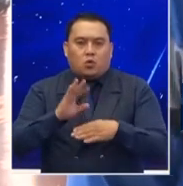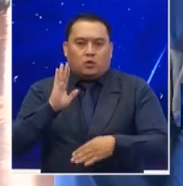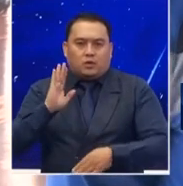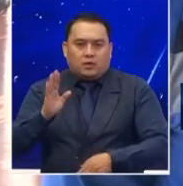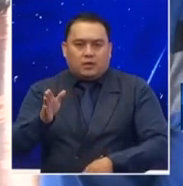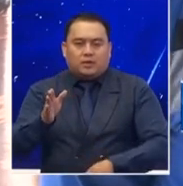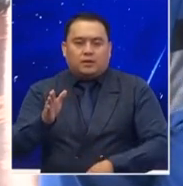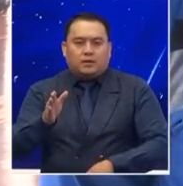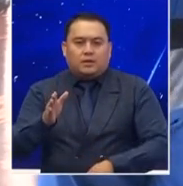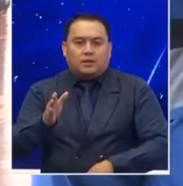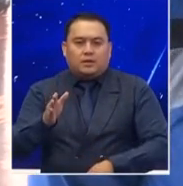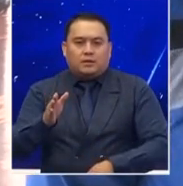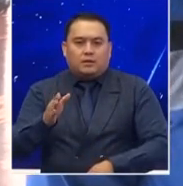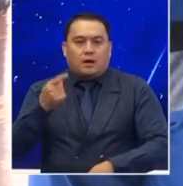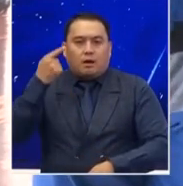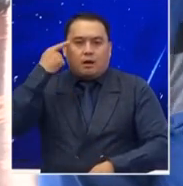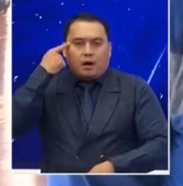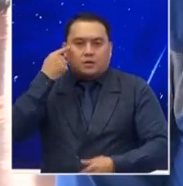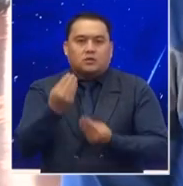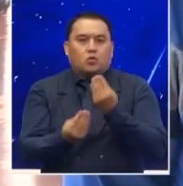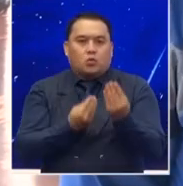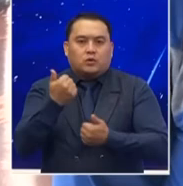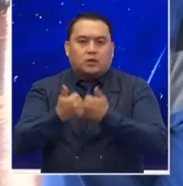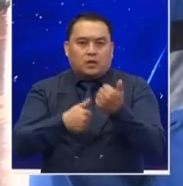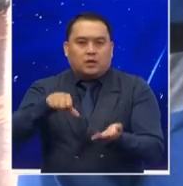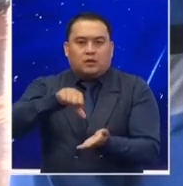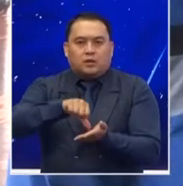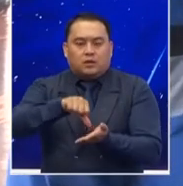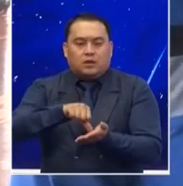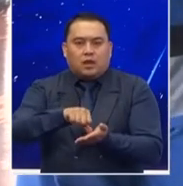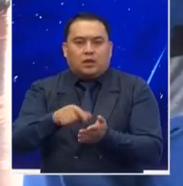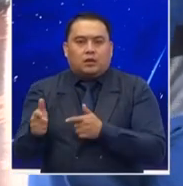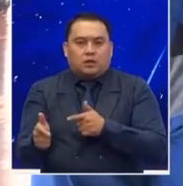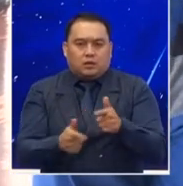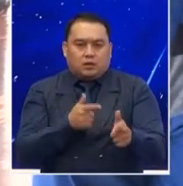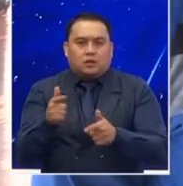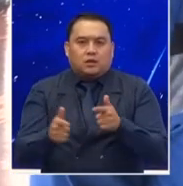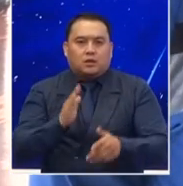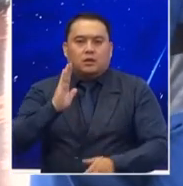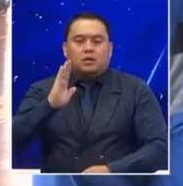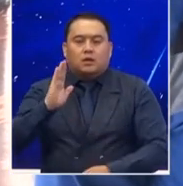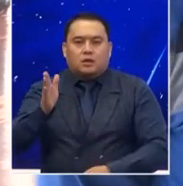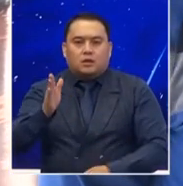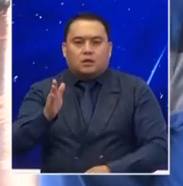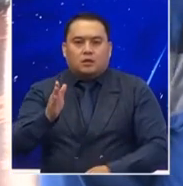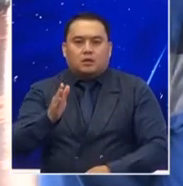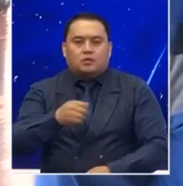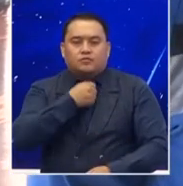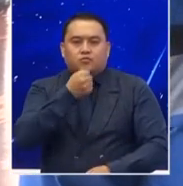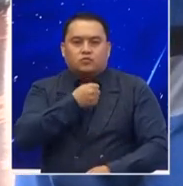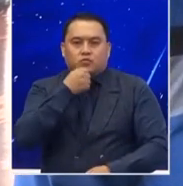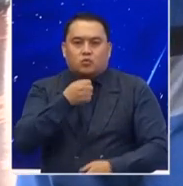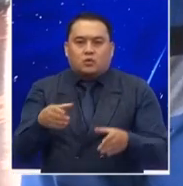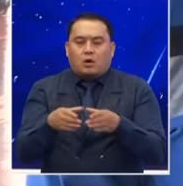енді Азияға дайындалады. Енді ұлттық құрамада уже жүргенмен ересектерге де қосып жатырмыз.